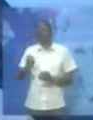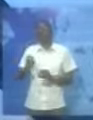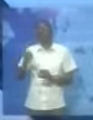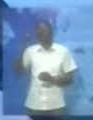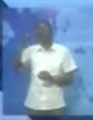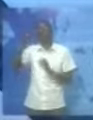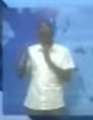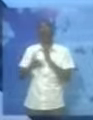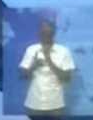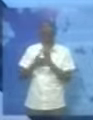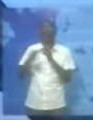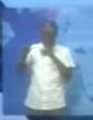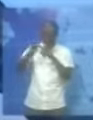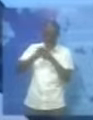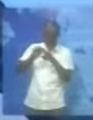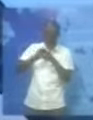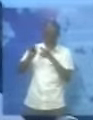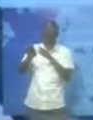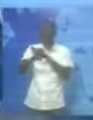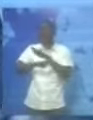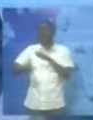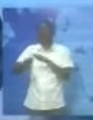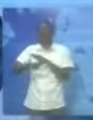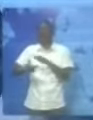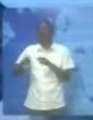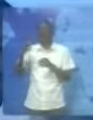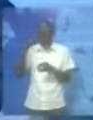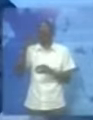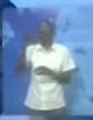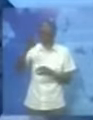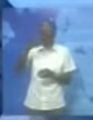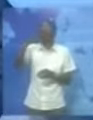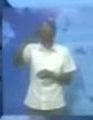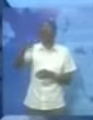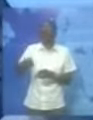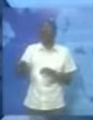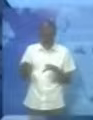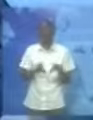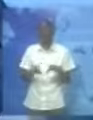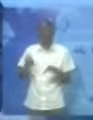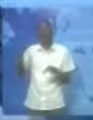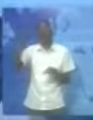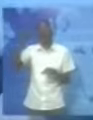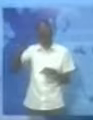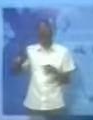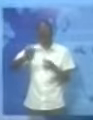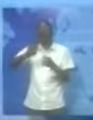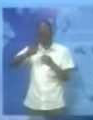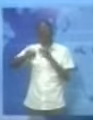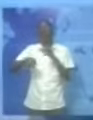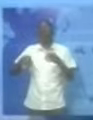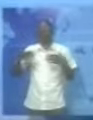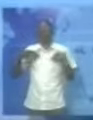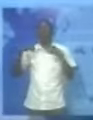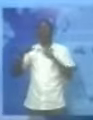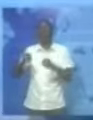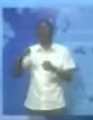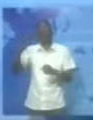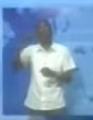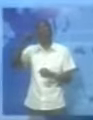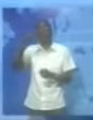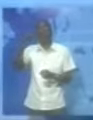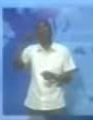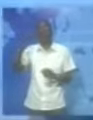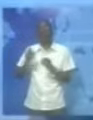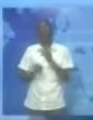La technique de soins de base et le management, voici ce qu'il faut exiger désormais dans les centres de santé et de promotion sociale